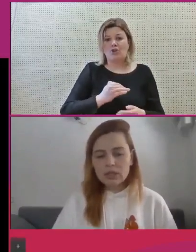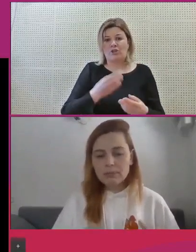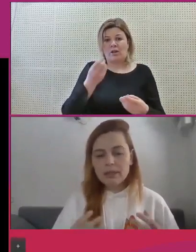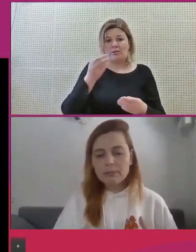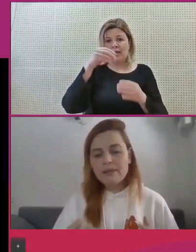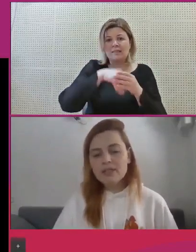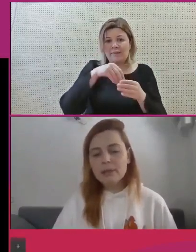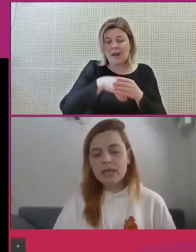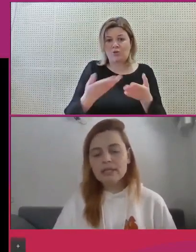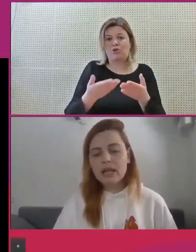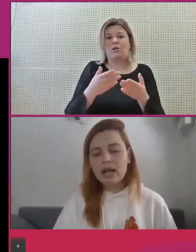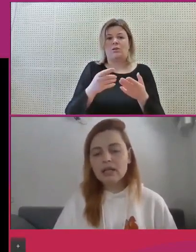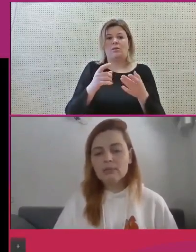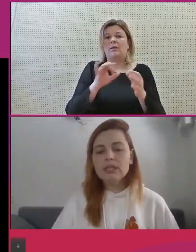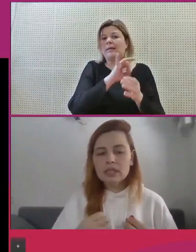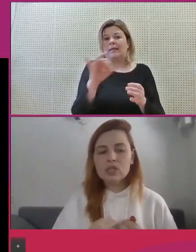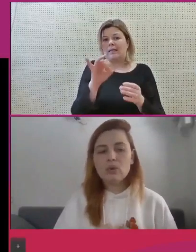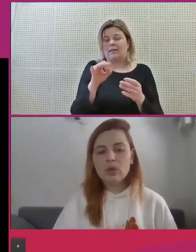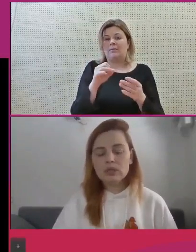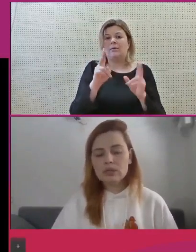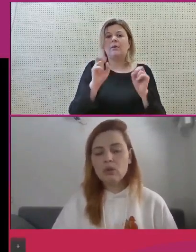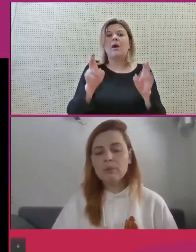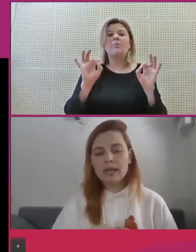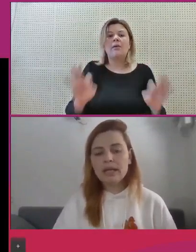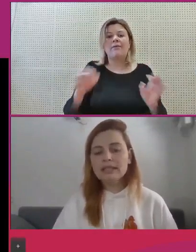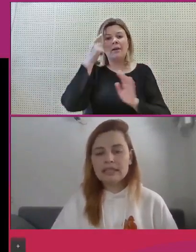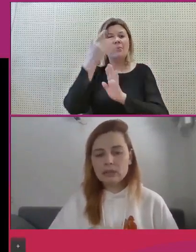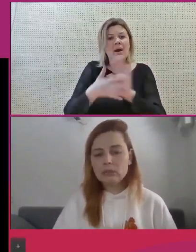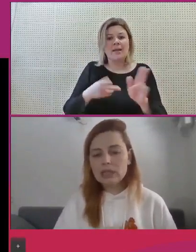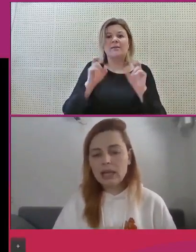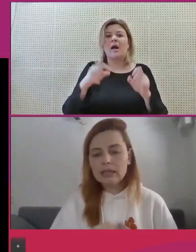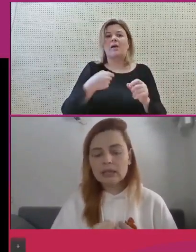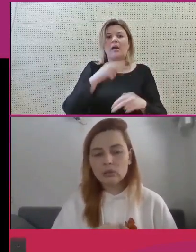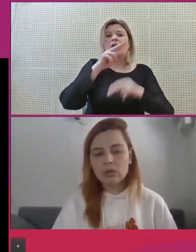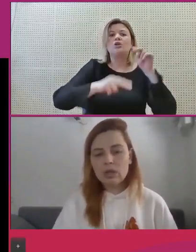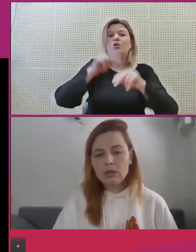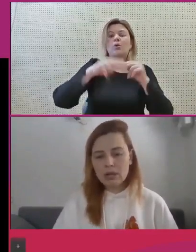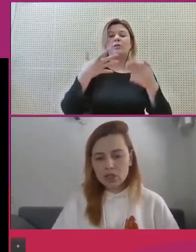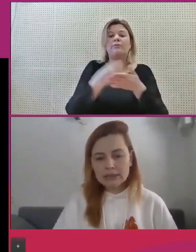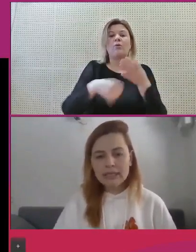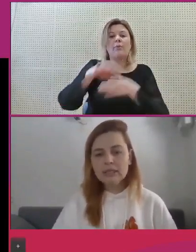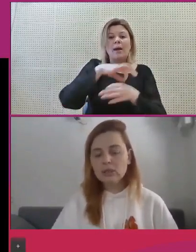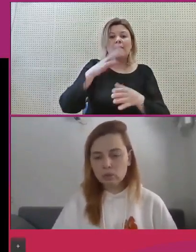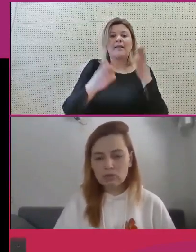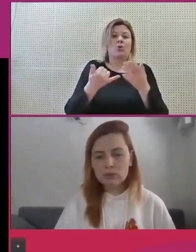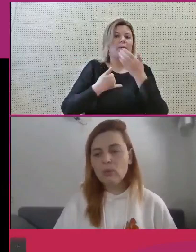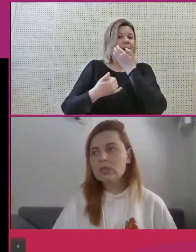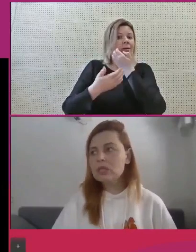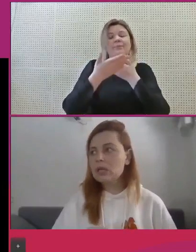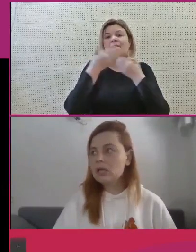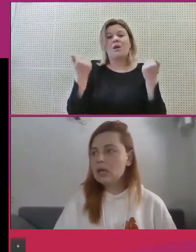составляющей и правильно понять, а как мне строить свой проект, если у меня нету больших денег,